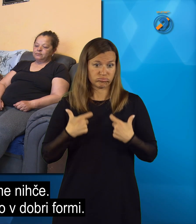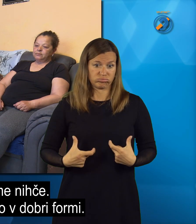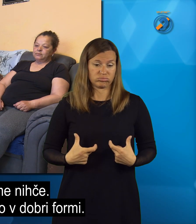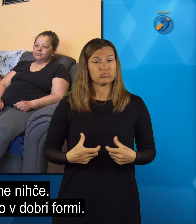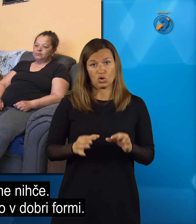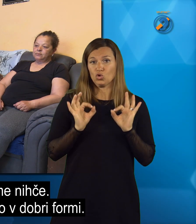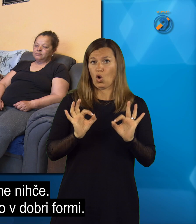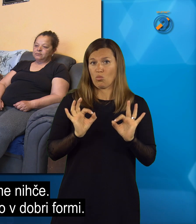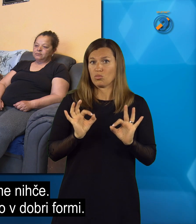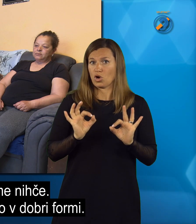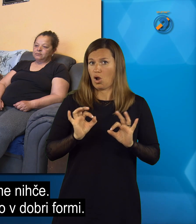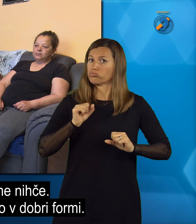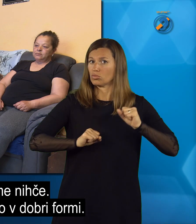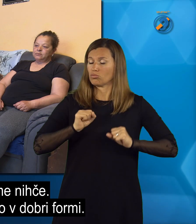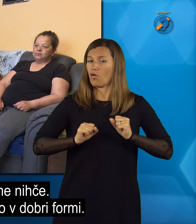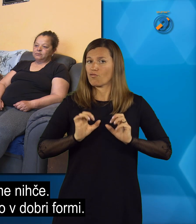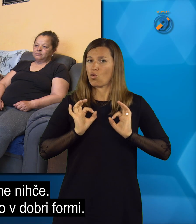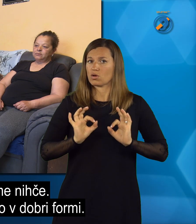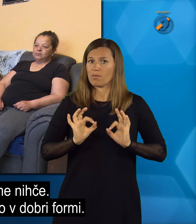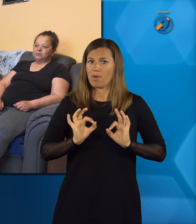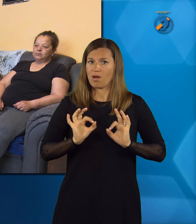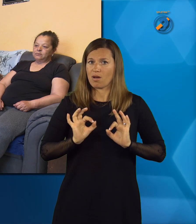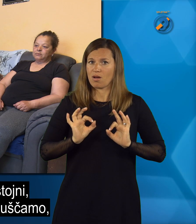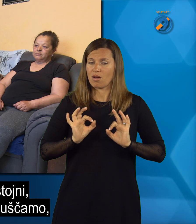Telesno pa fizično so v dobri formi.